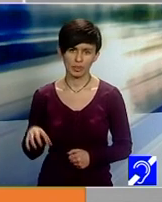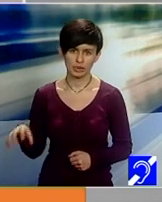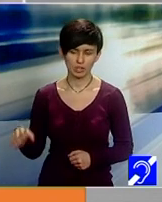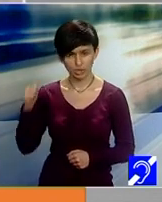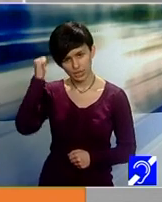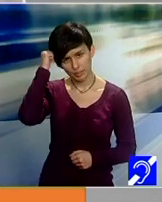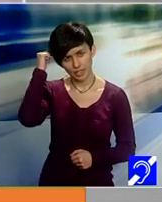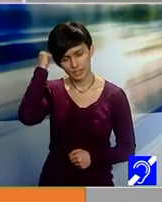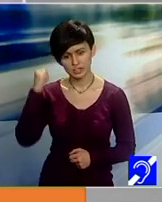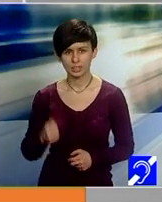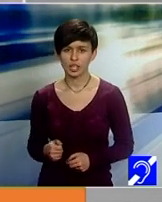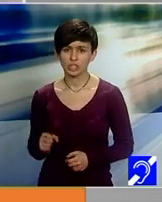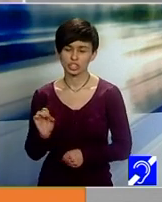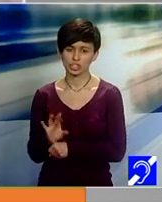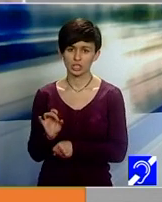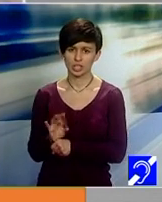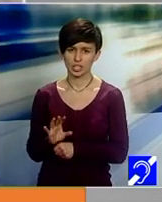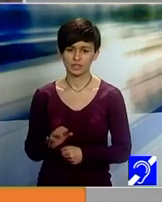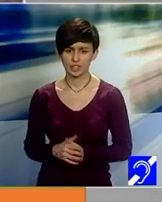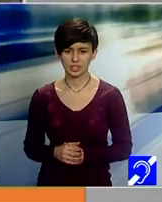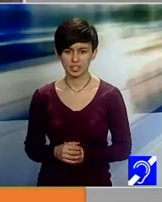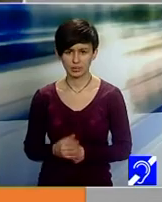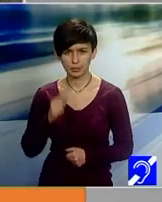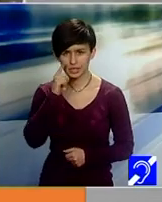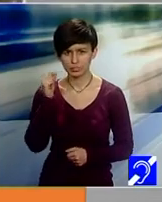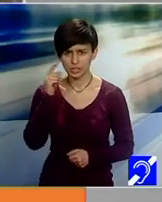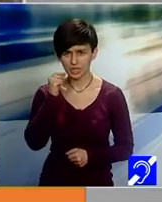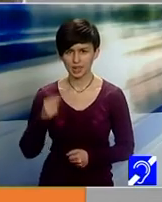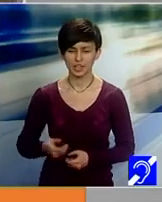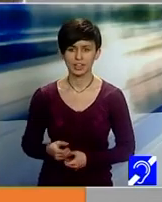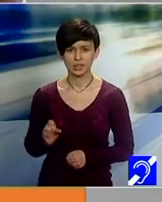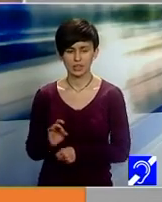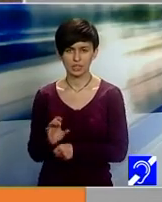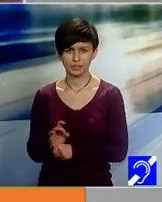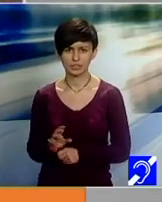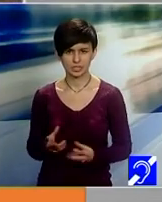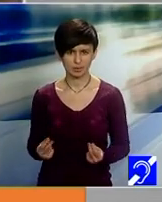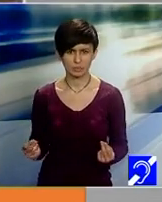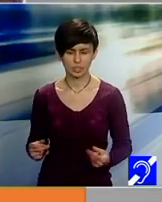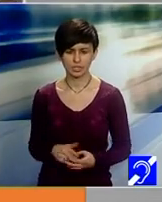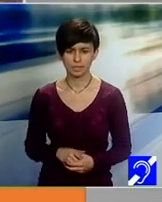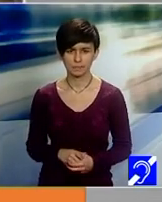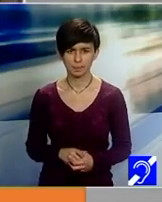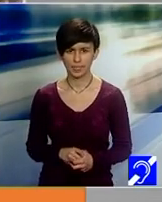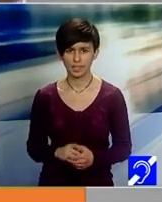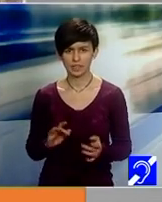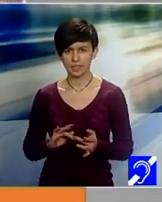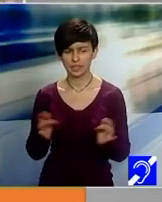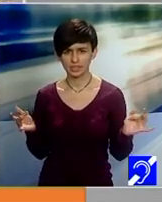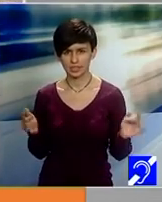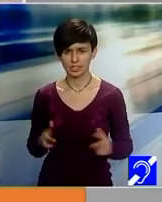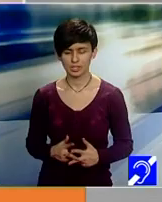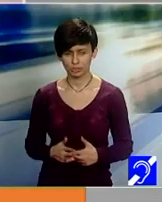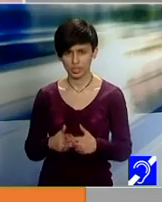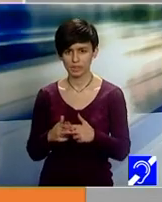vindem la angrosiști. Și internetul? Internetul în ce măsură? Ne ajută,